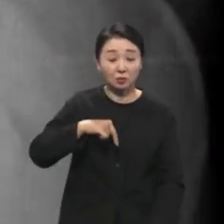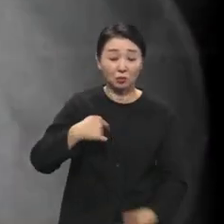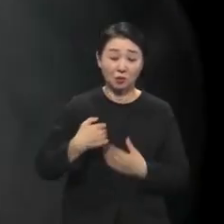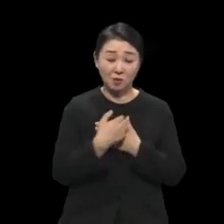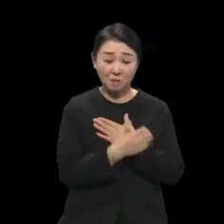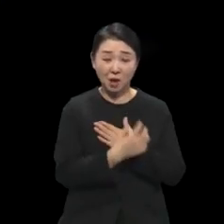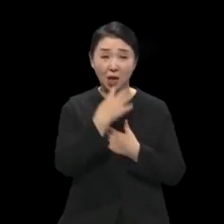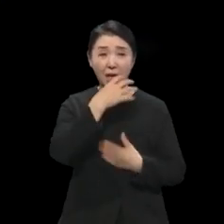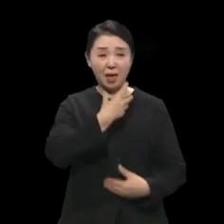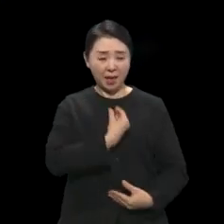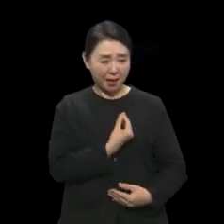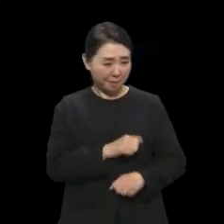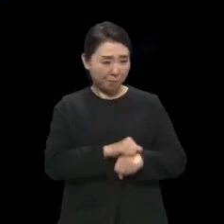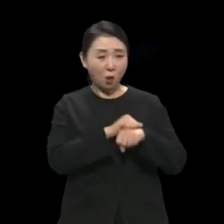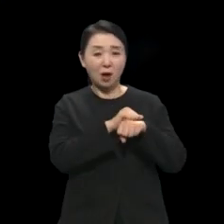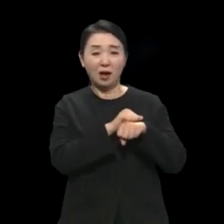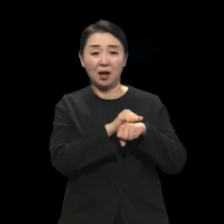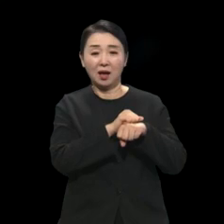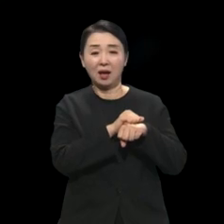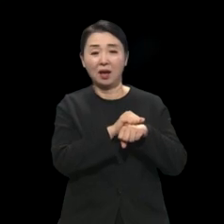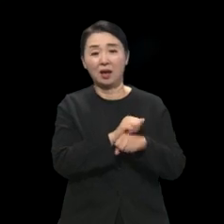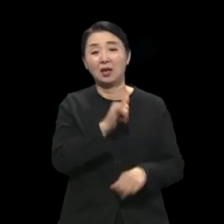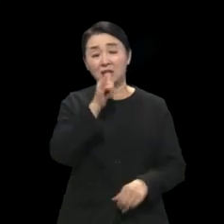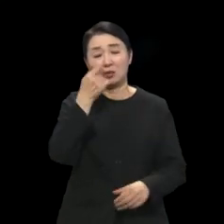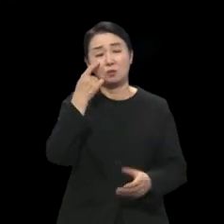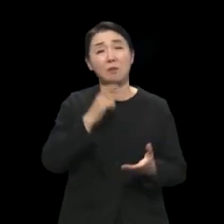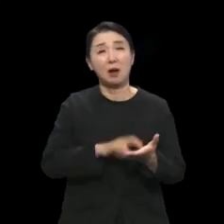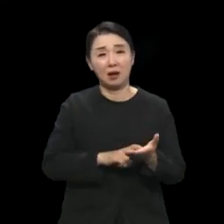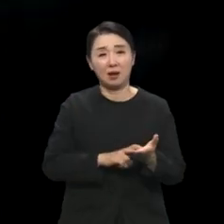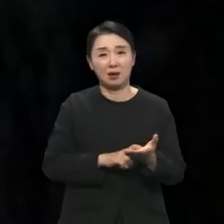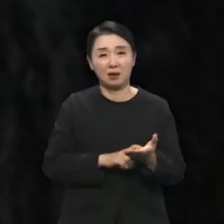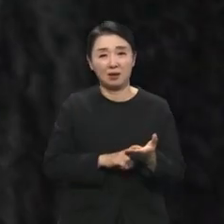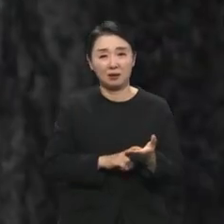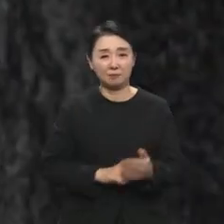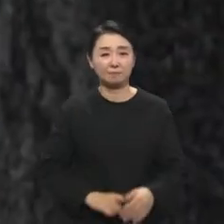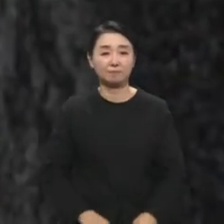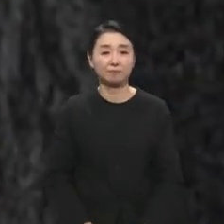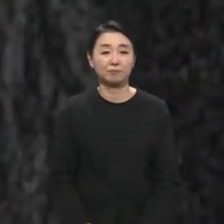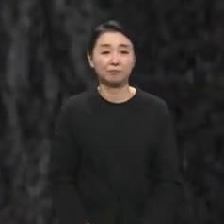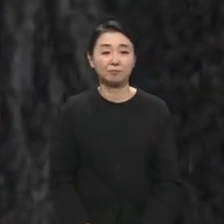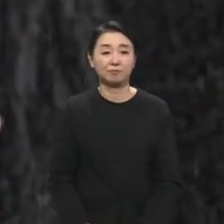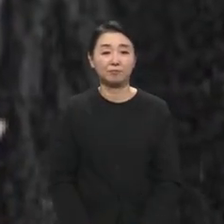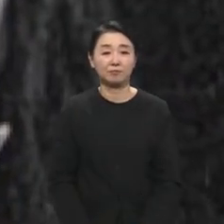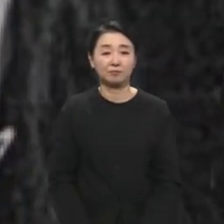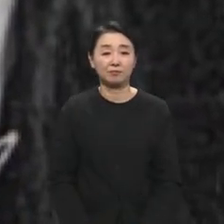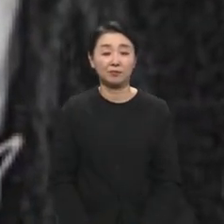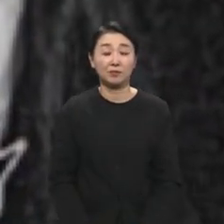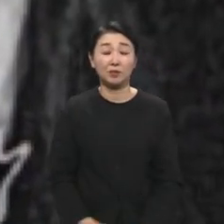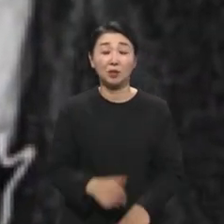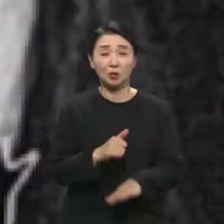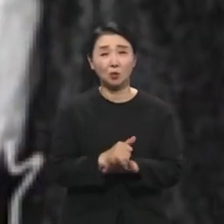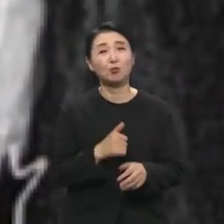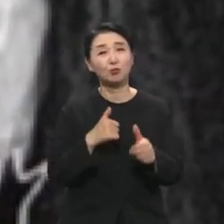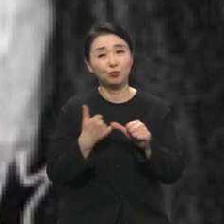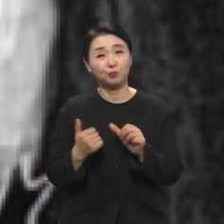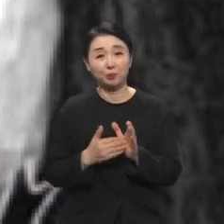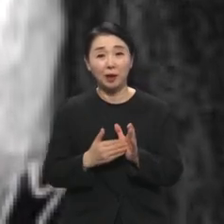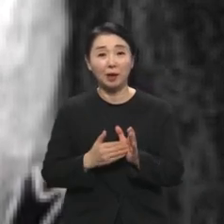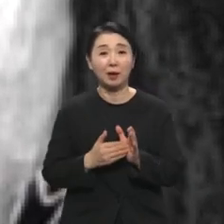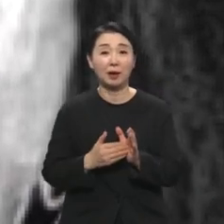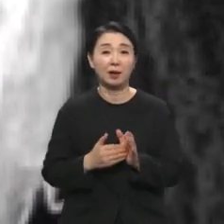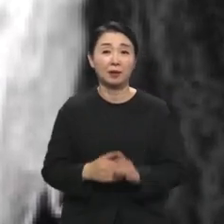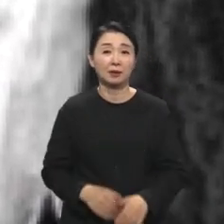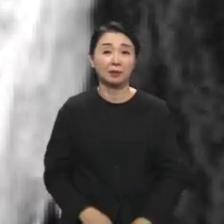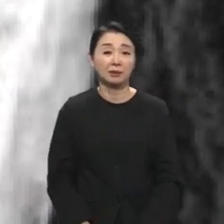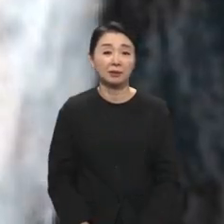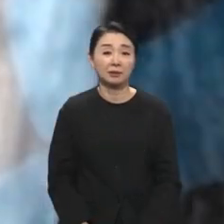패커가 사실은 그 최근에 더군더나 내국인에 의해서 발견 이 대해서 뭐 이렇게 안타까운 결과가 생겼고요 저런 것은 결국